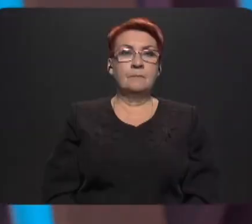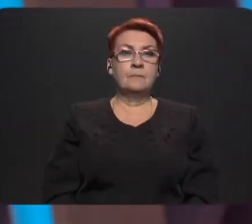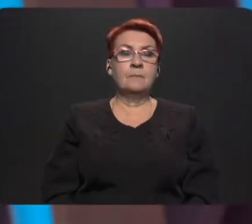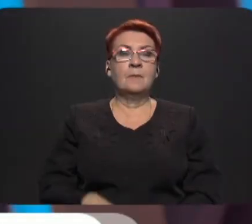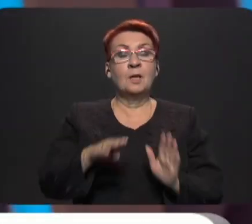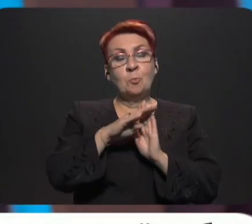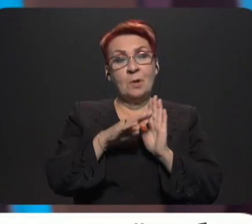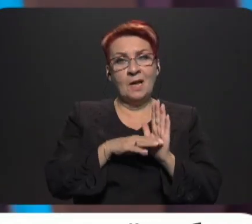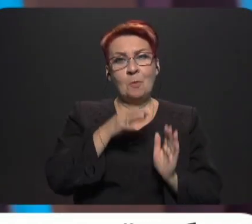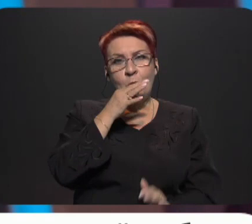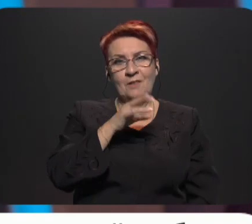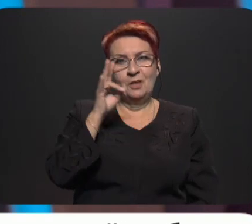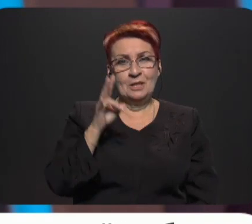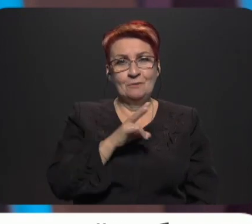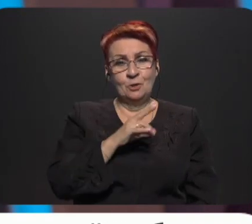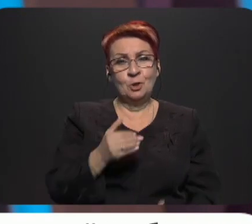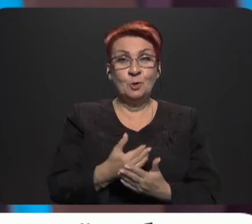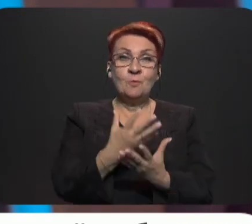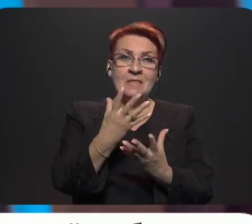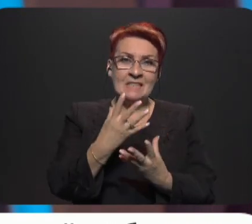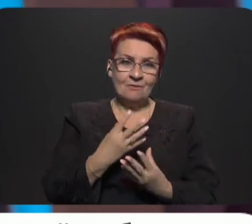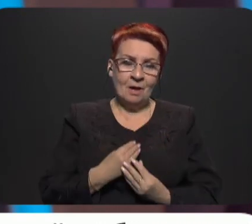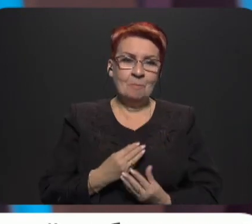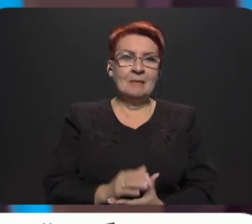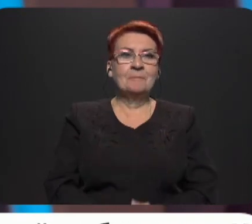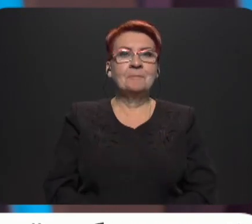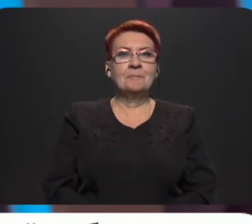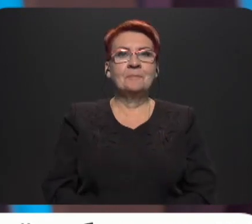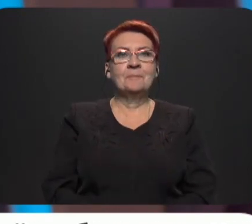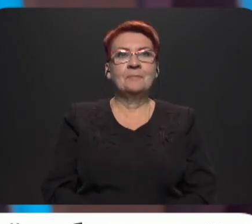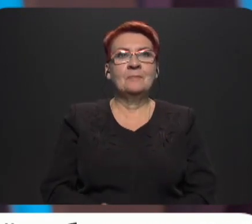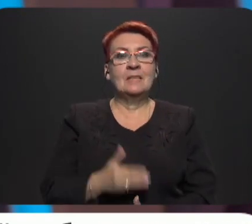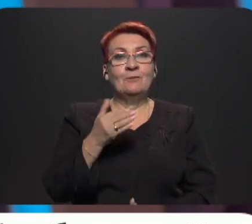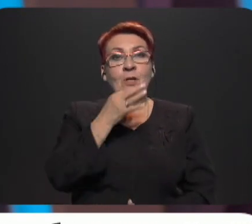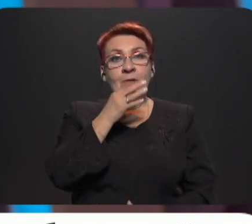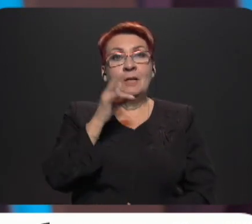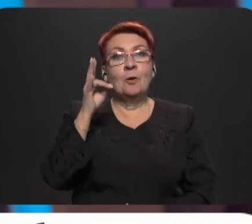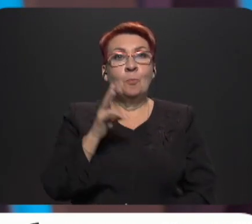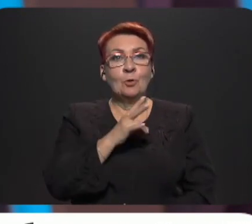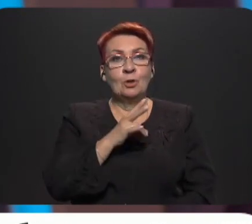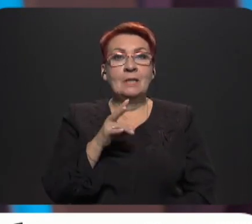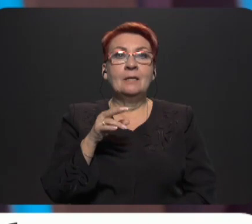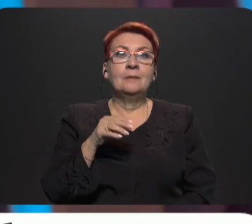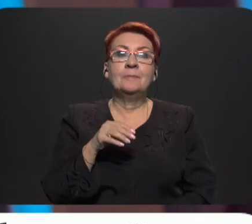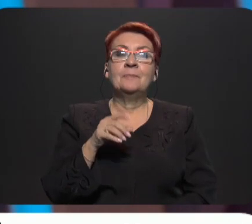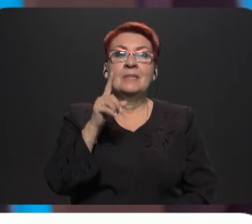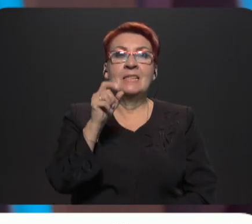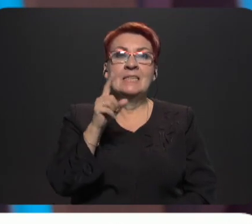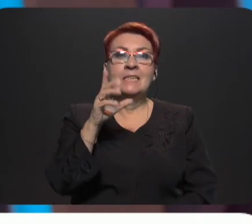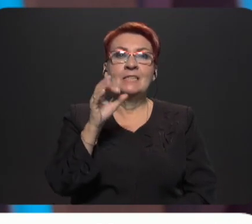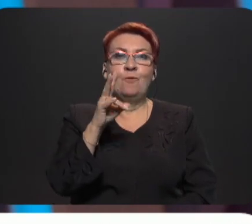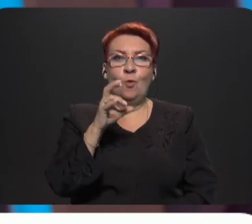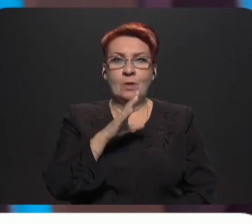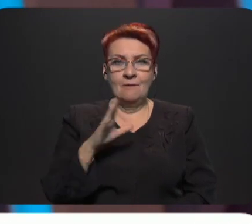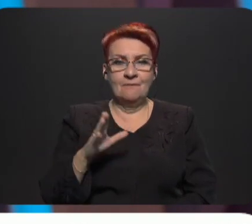Программа «Прямая линия. Ответ священника» снова с вами. Напомню, что на вопросы сегодня отвечает протоиерей Михаил Зазвонов. Батюшка, вопрос у нас из